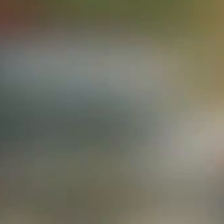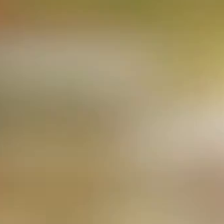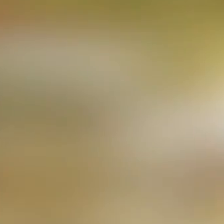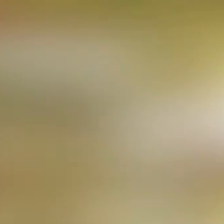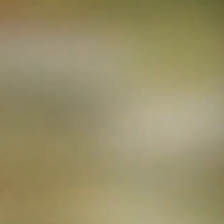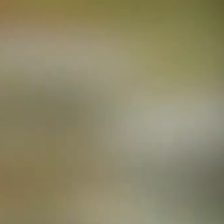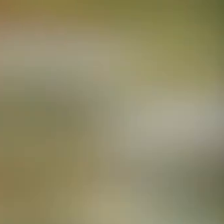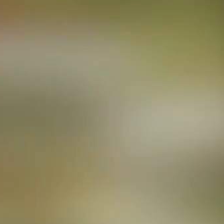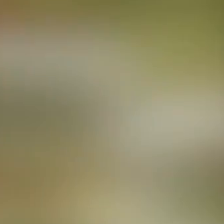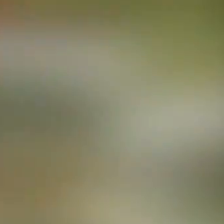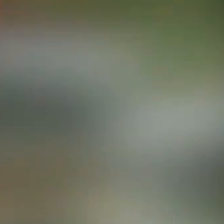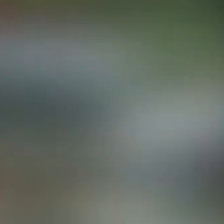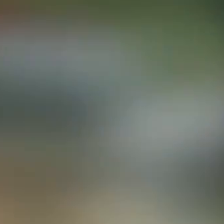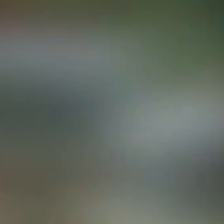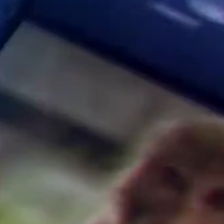एनटीभी कोहलपुर।